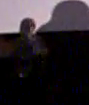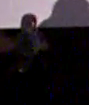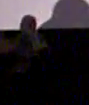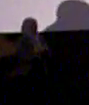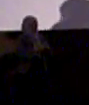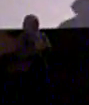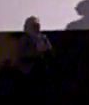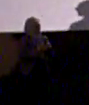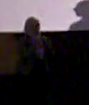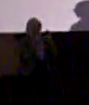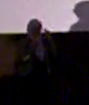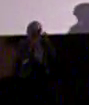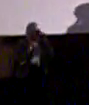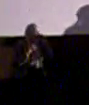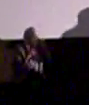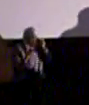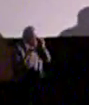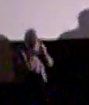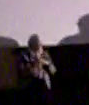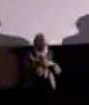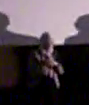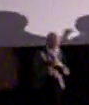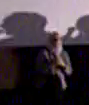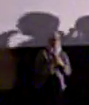اما يسرى تشعر اكثر من فوشك